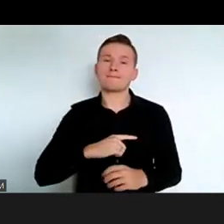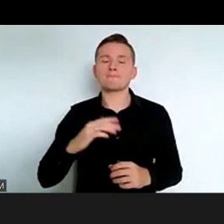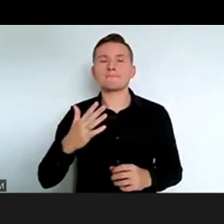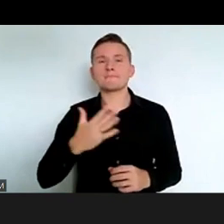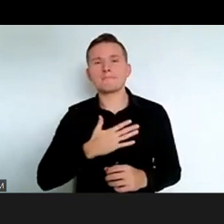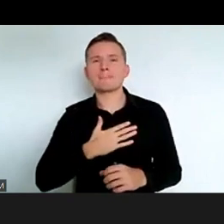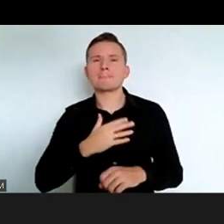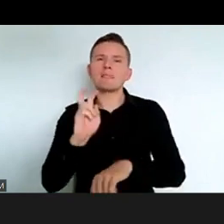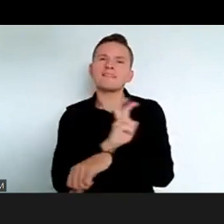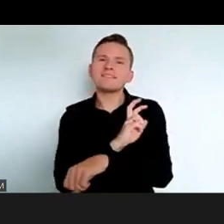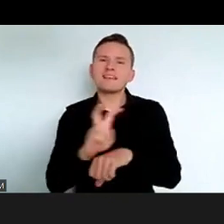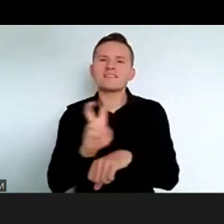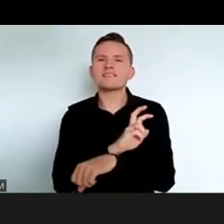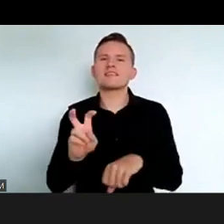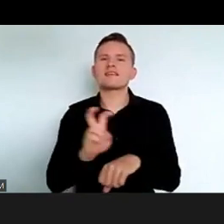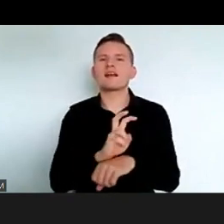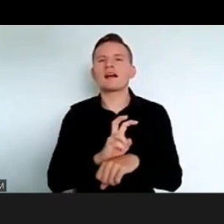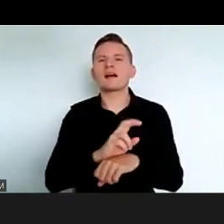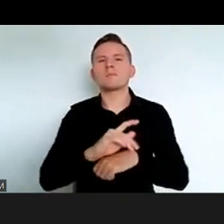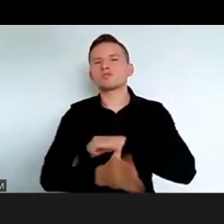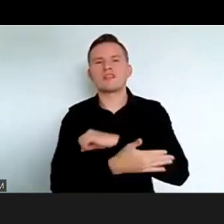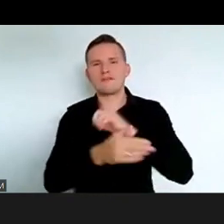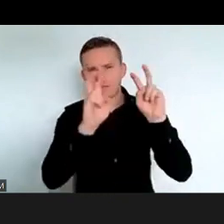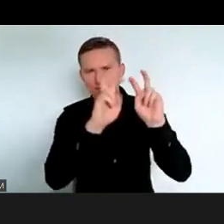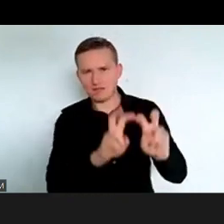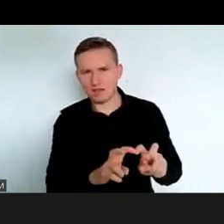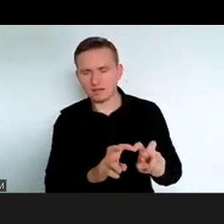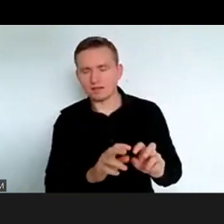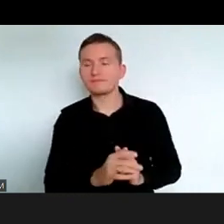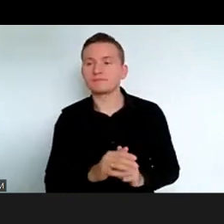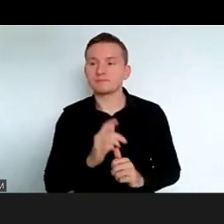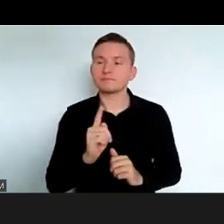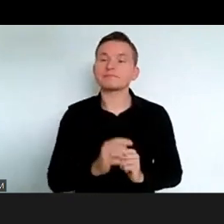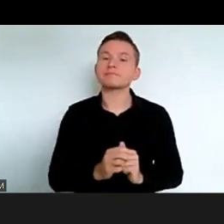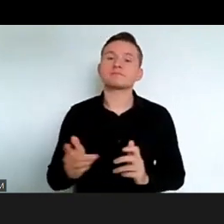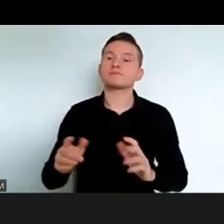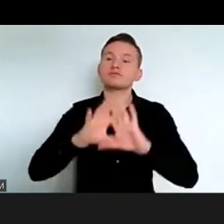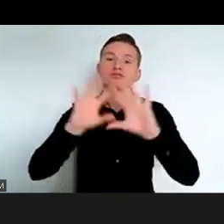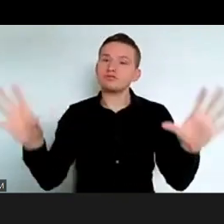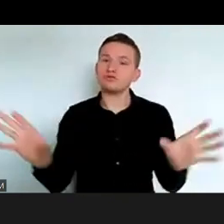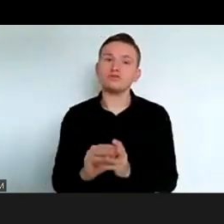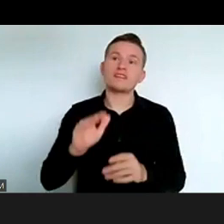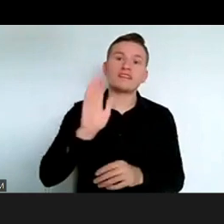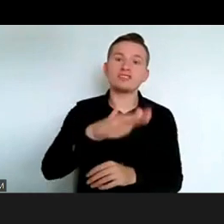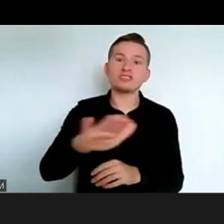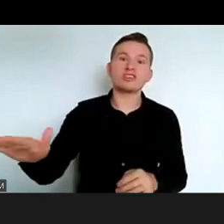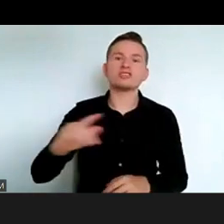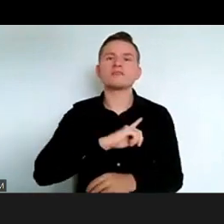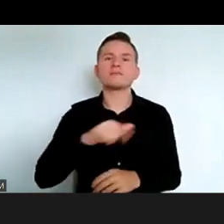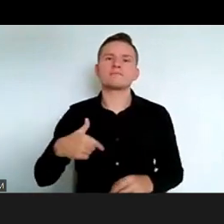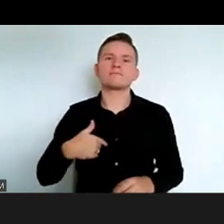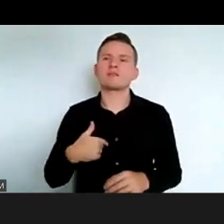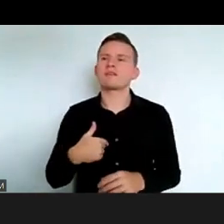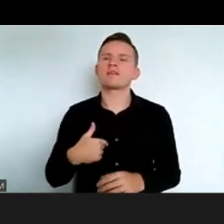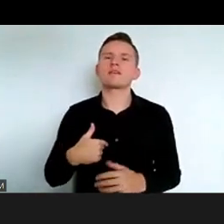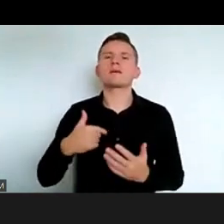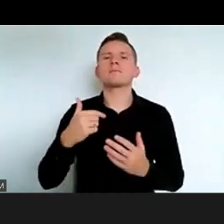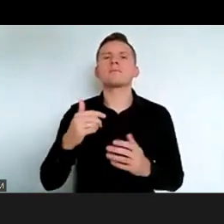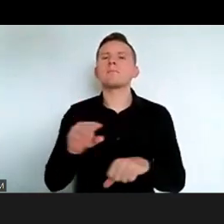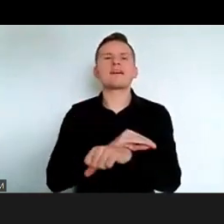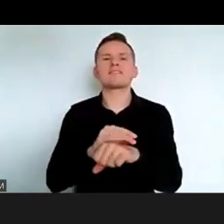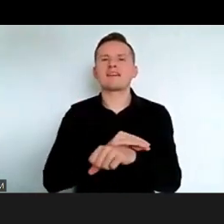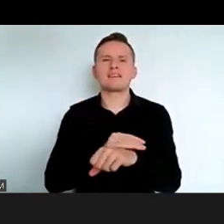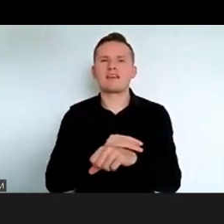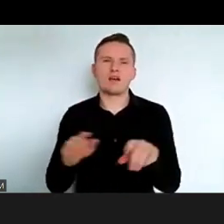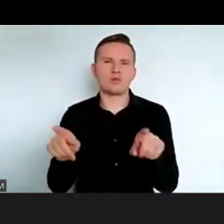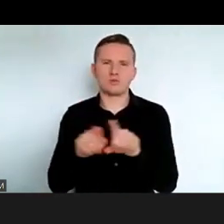o badania Down Syndrome Education, gdzie tak naprawdę wszystkim dzieciom po prostu ograniczamy ten sam materiał, który jest realizowany w